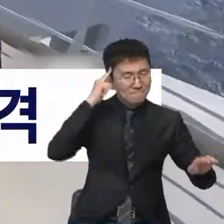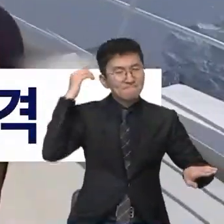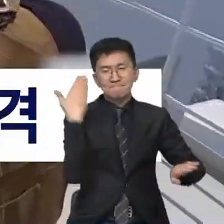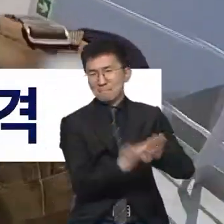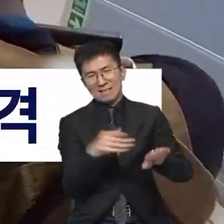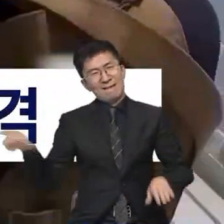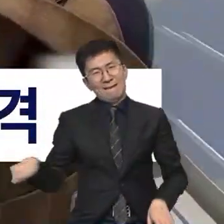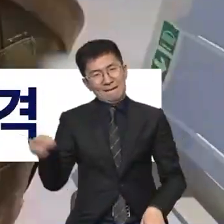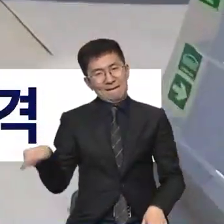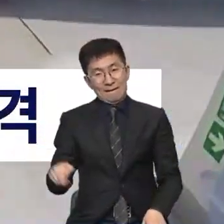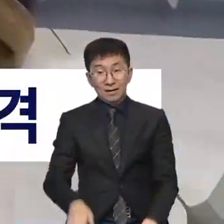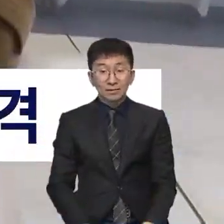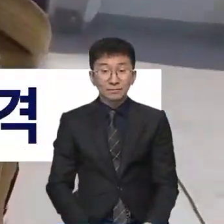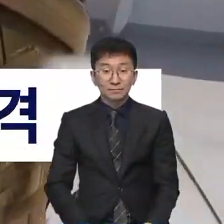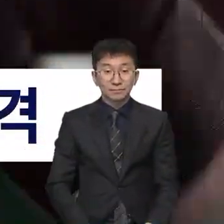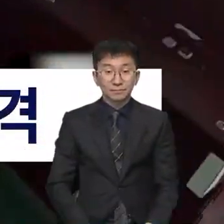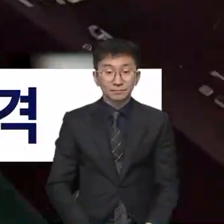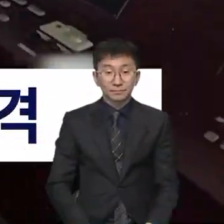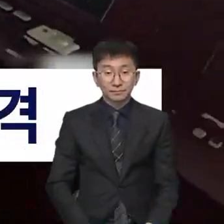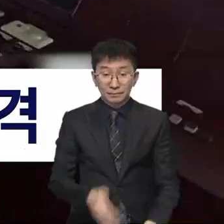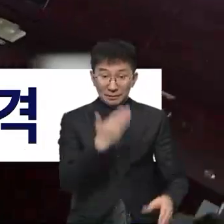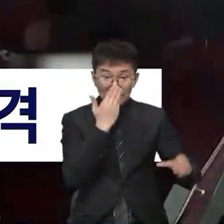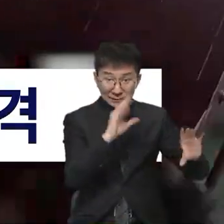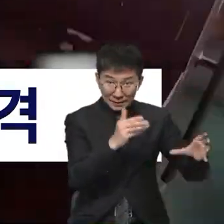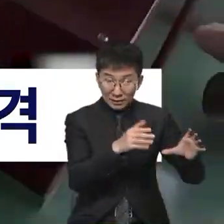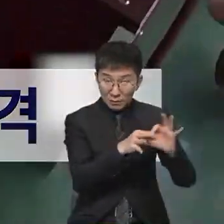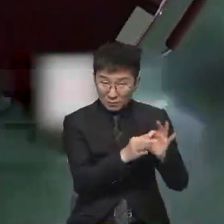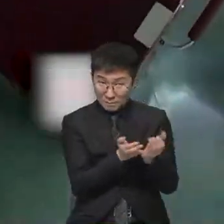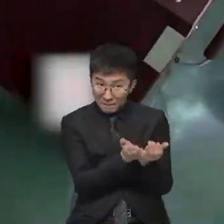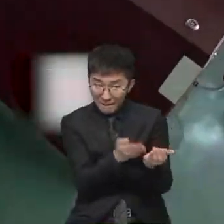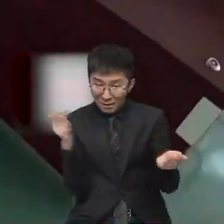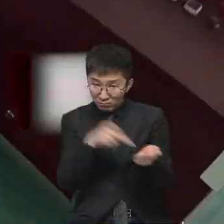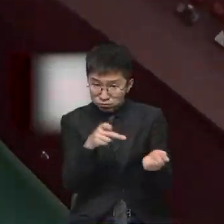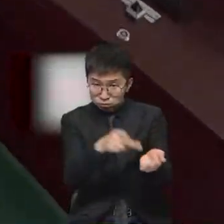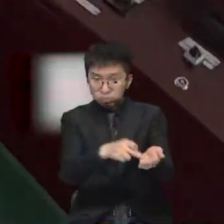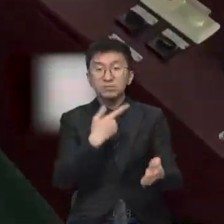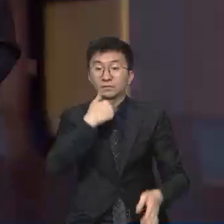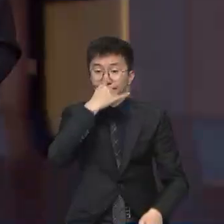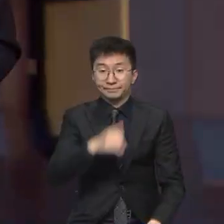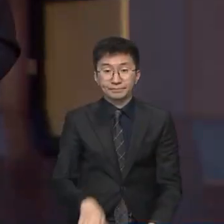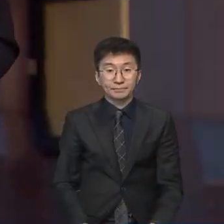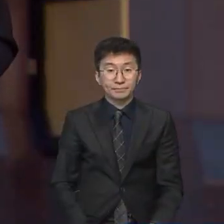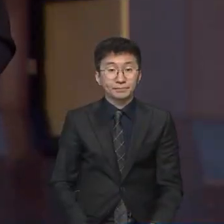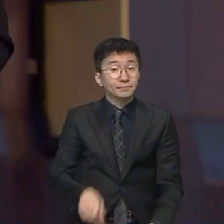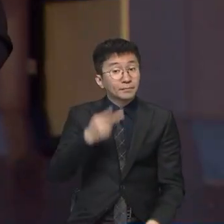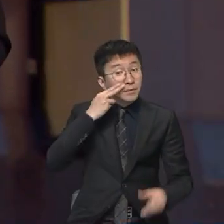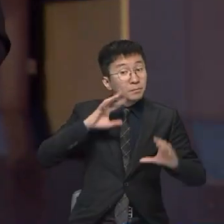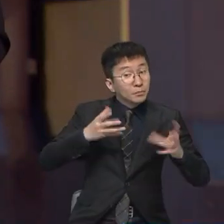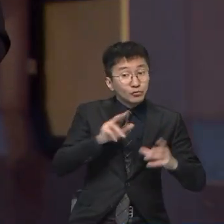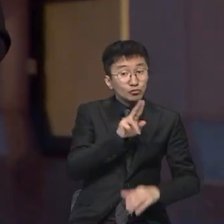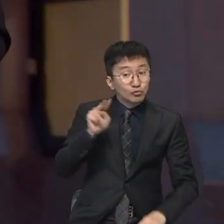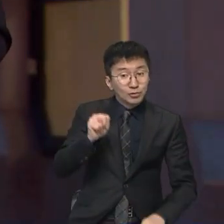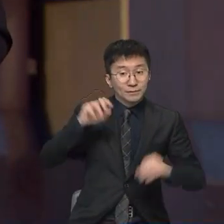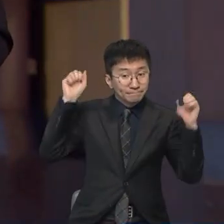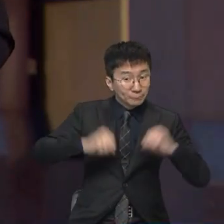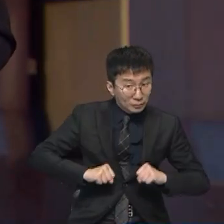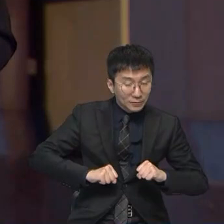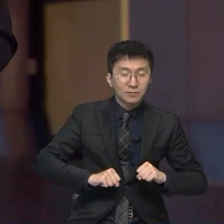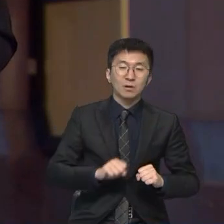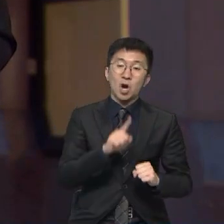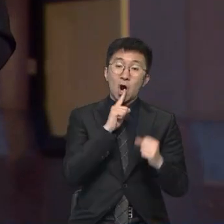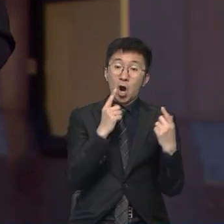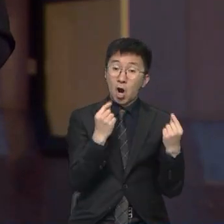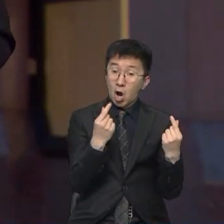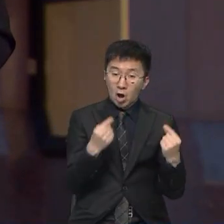있고 후티반군은 이스라엘 관련 선박을 공격해 왔습니다. 미국은 유엔 안보리가 규정하는 것처럼